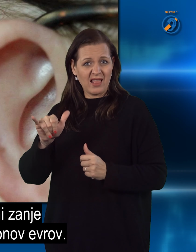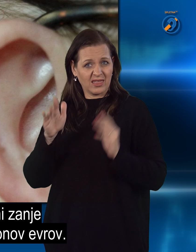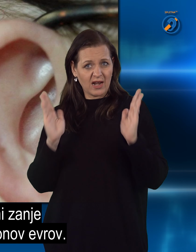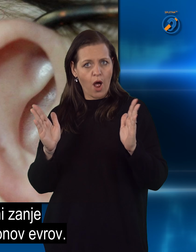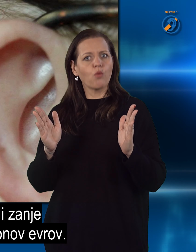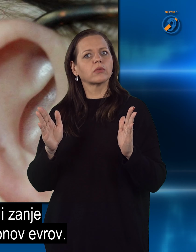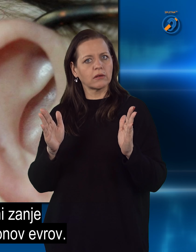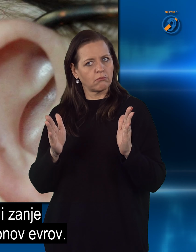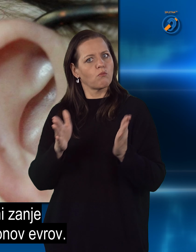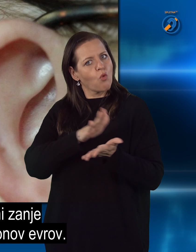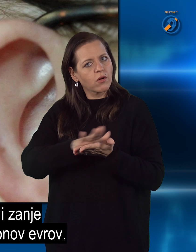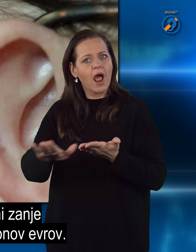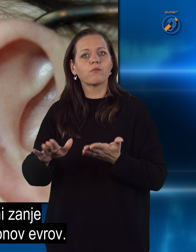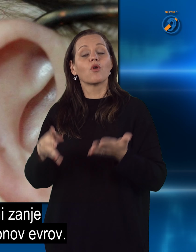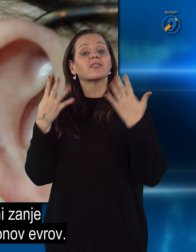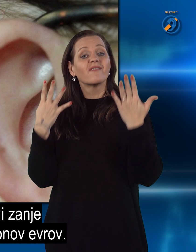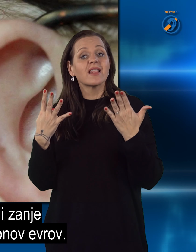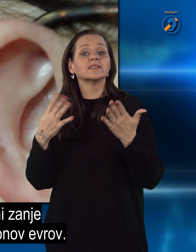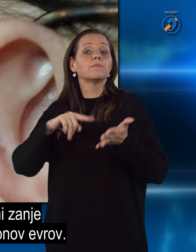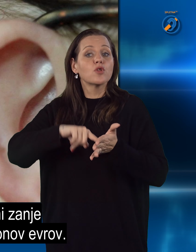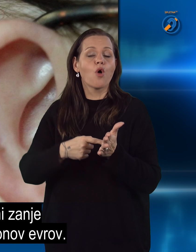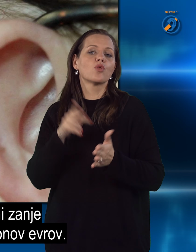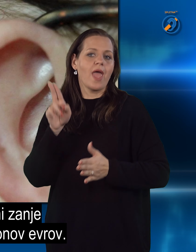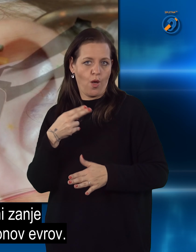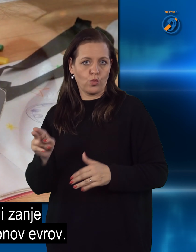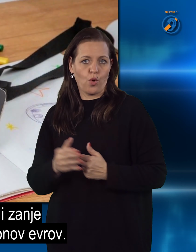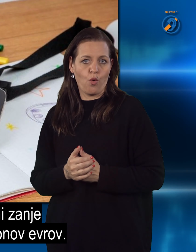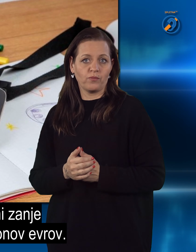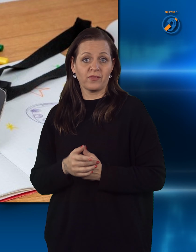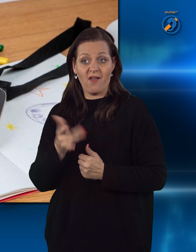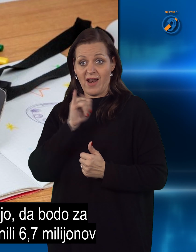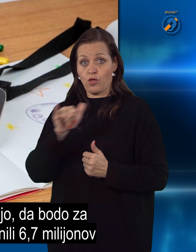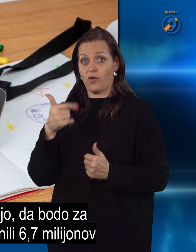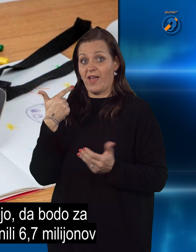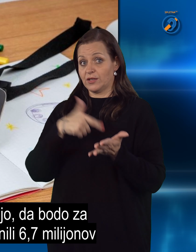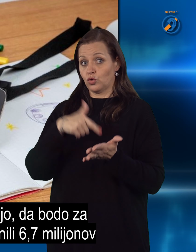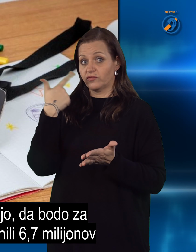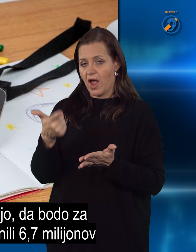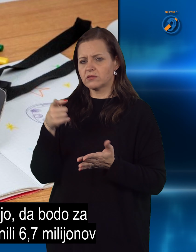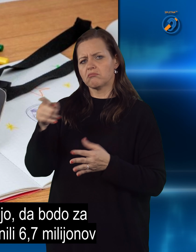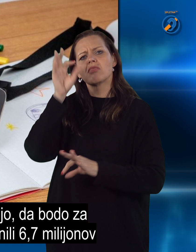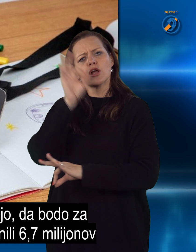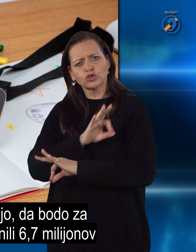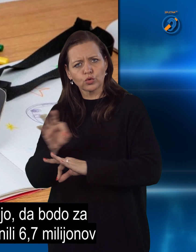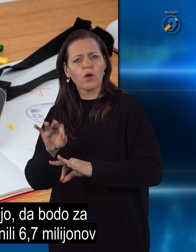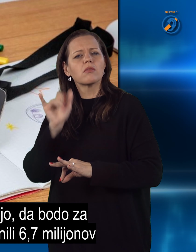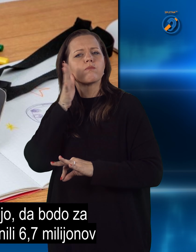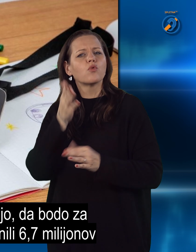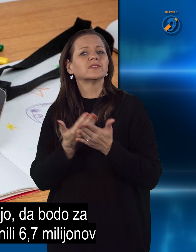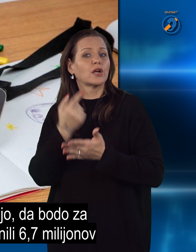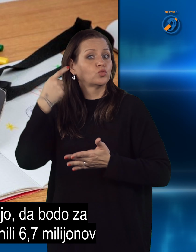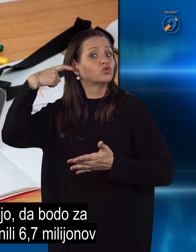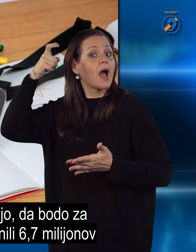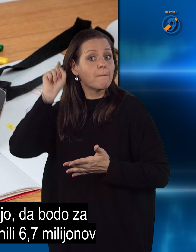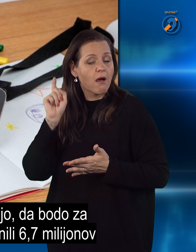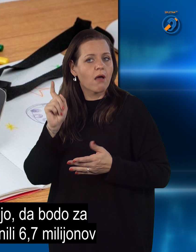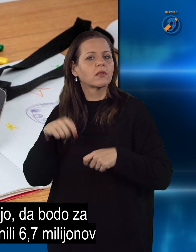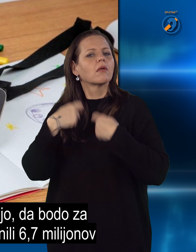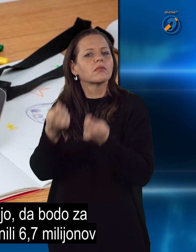Na letni ravni zanje porabijo 90 milijonov evrov. V letu 2020 načrtujejo, da bodo